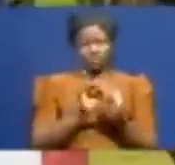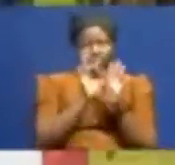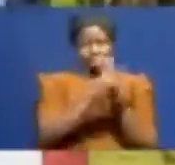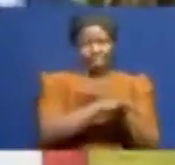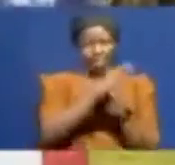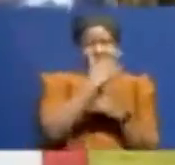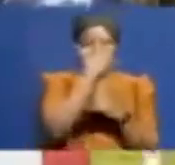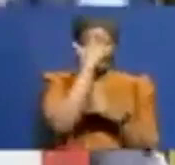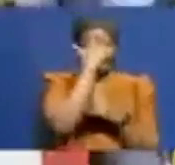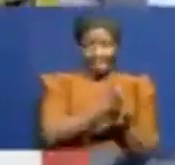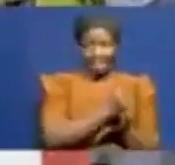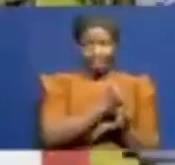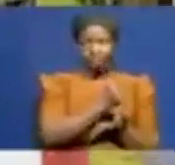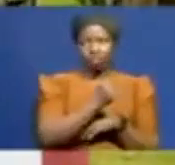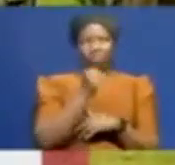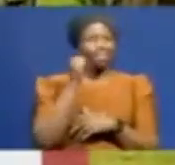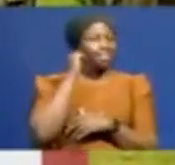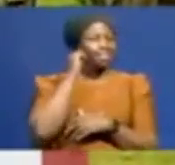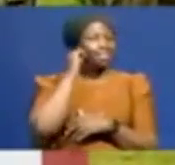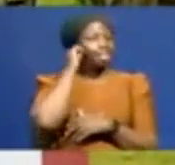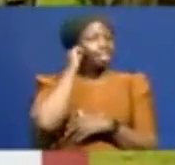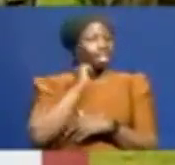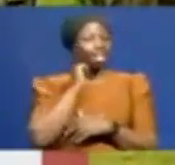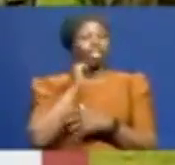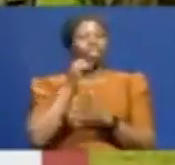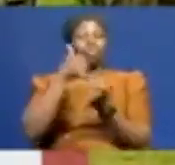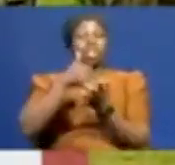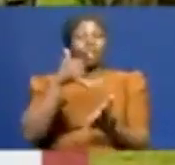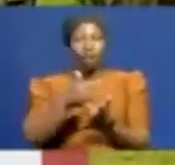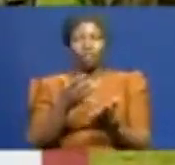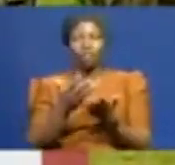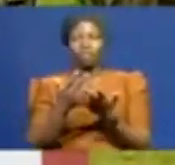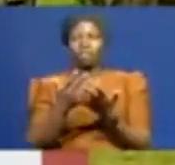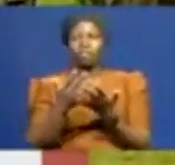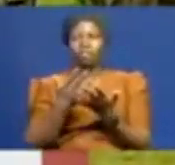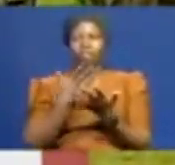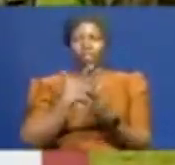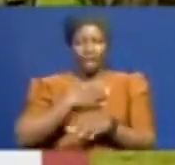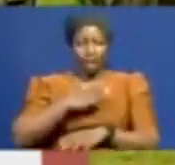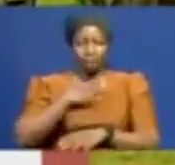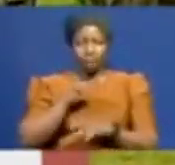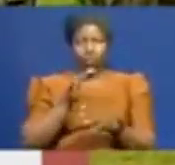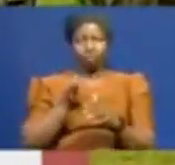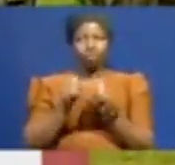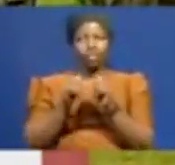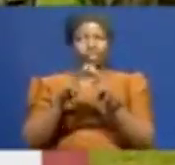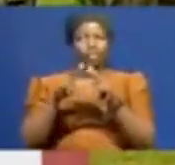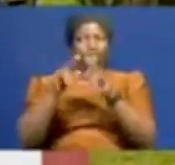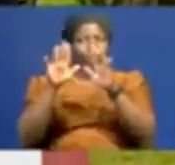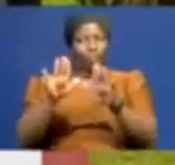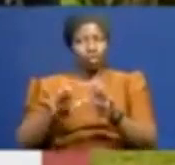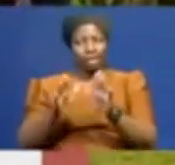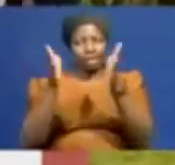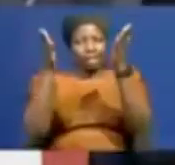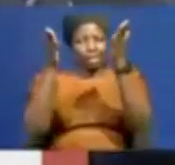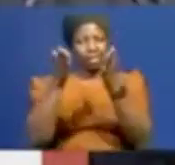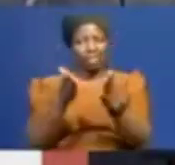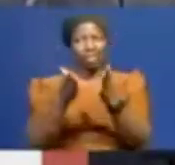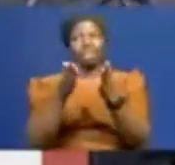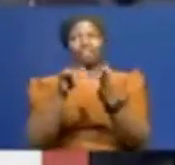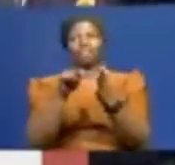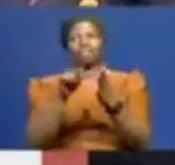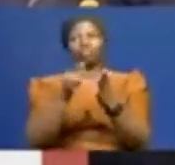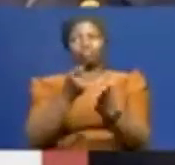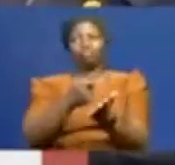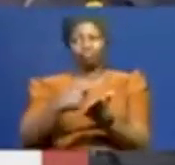kujumuisha kaunti ya Samburu ambayo ni sehemu ya muungano wa kiuchumi wa eneo la kaskazini ya Rift Valley ulitiwa saini wakati wa mkutano wa